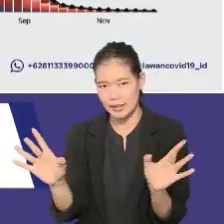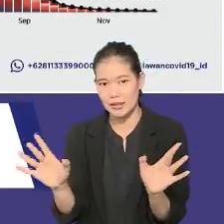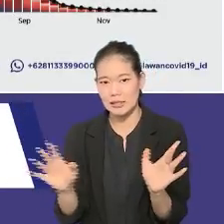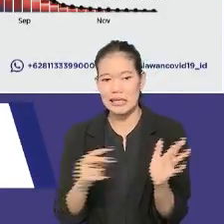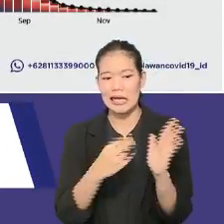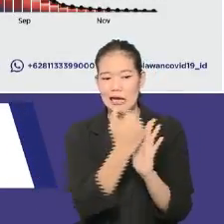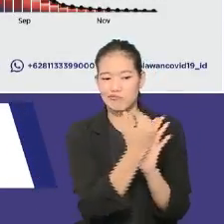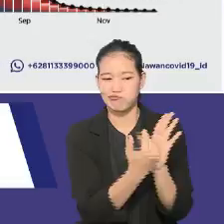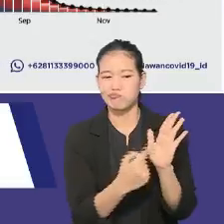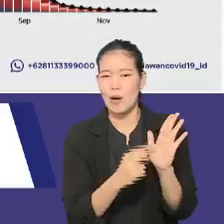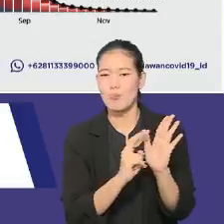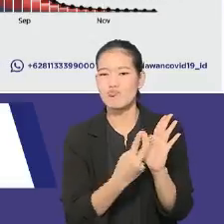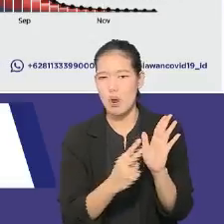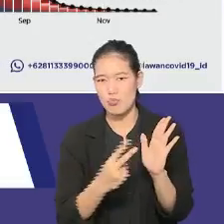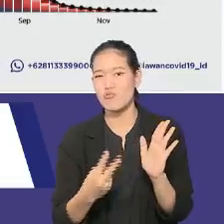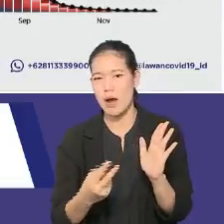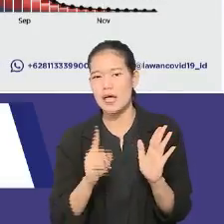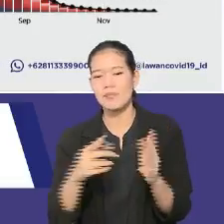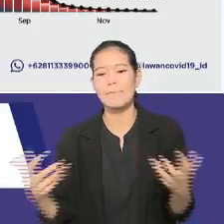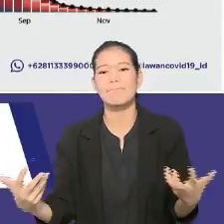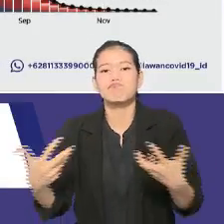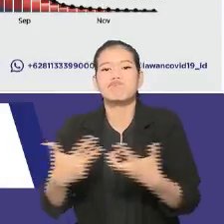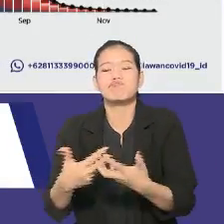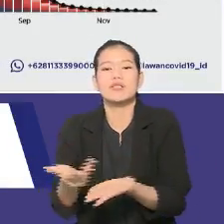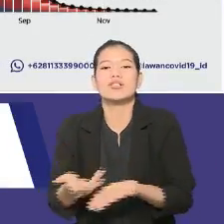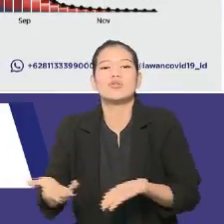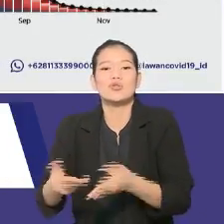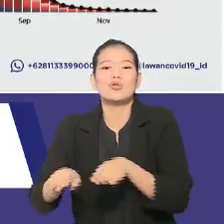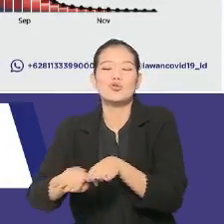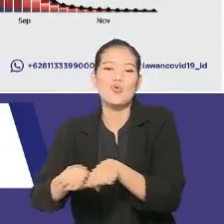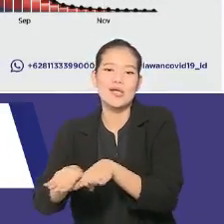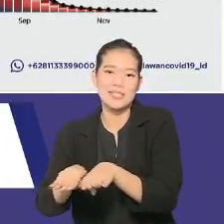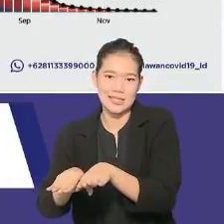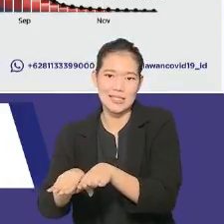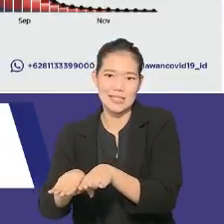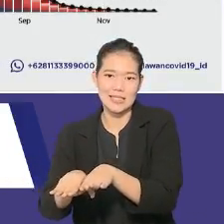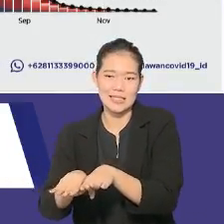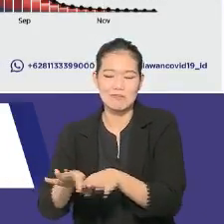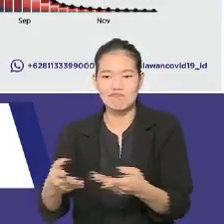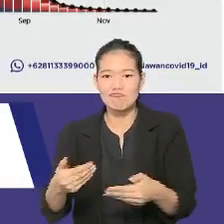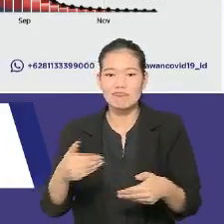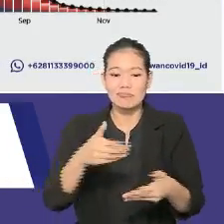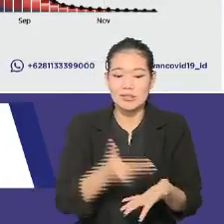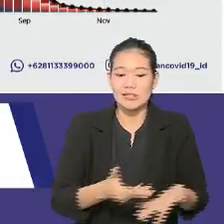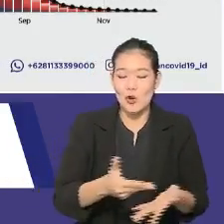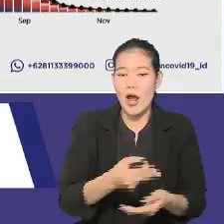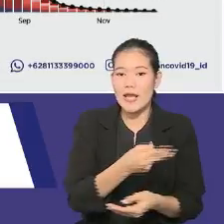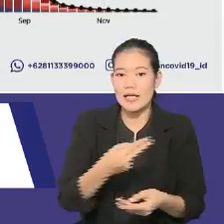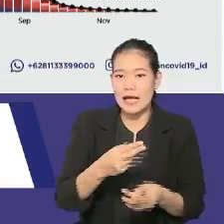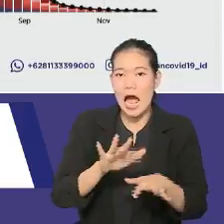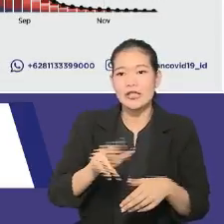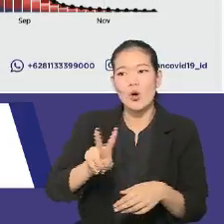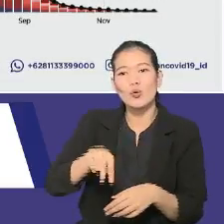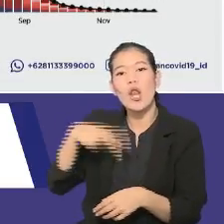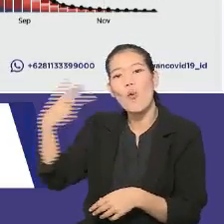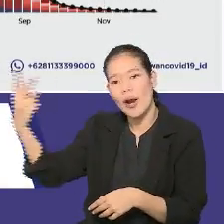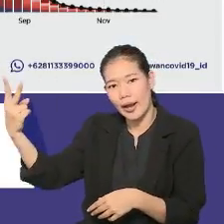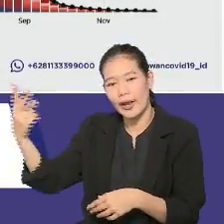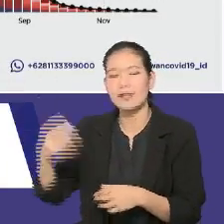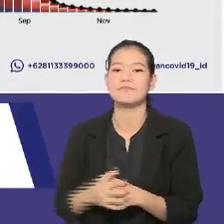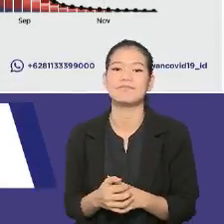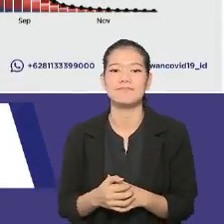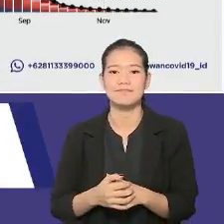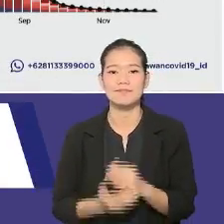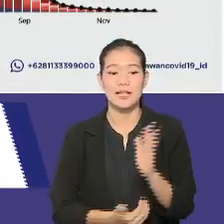diperbaharui sesuai dengan perkembangan kasus COVID-19, baik di dalam negeri maupun di luar negeri.